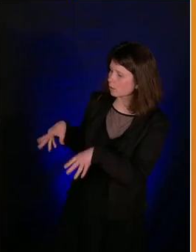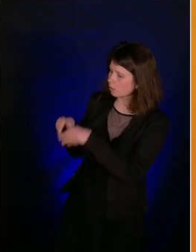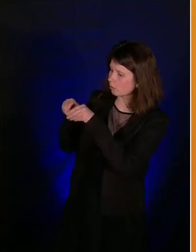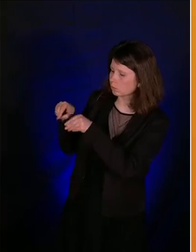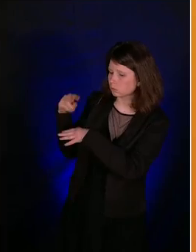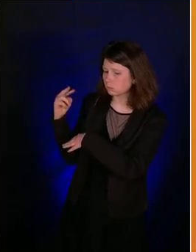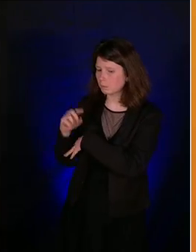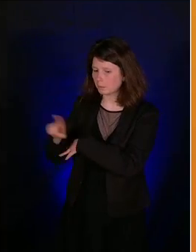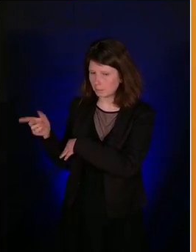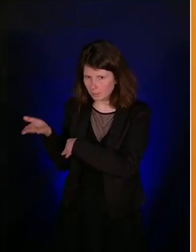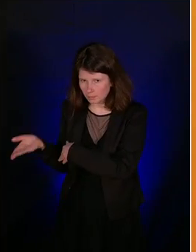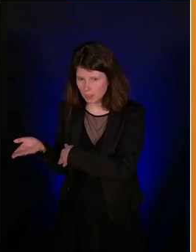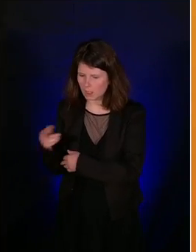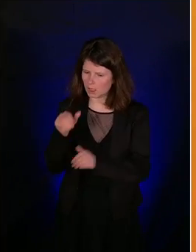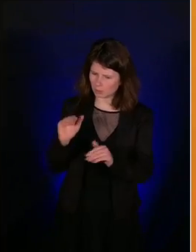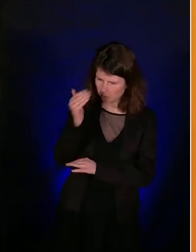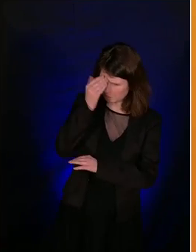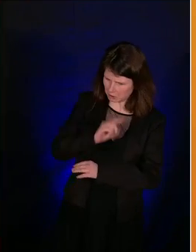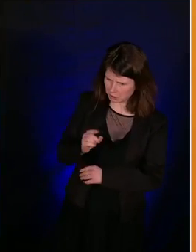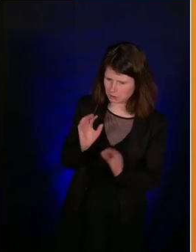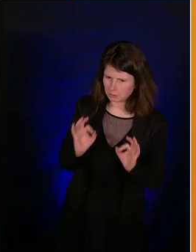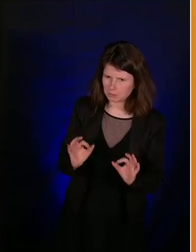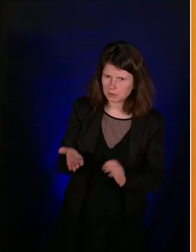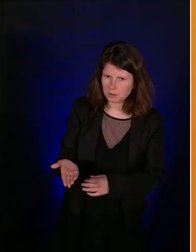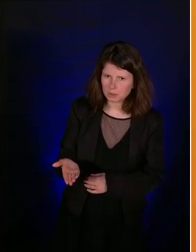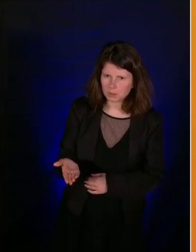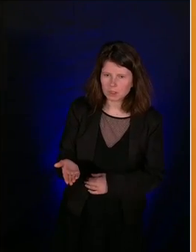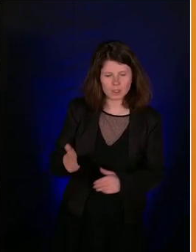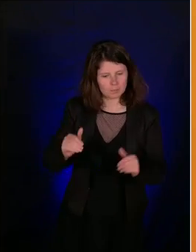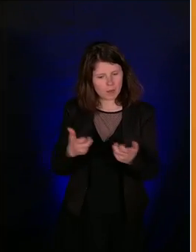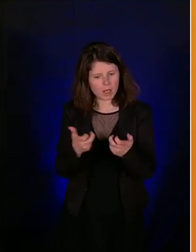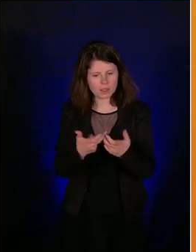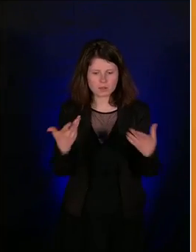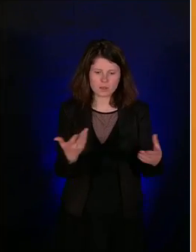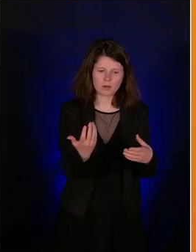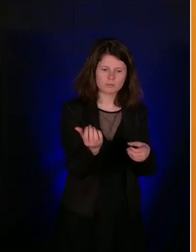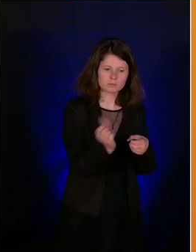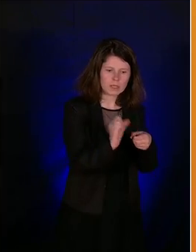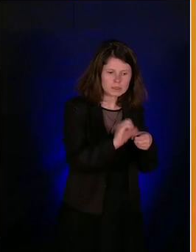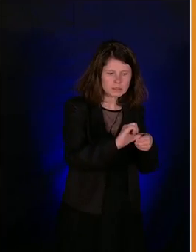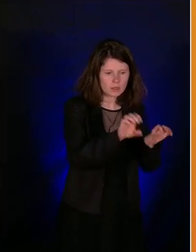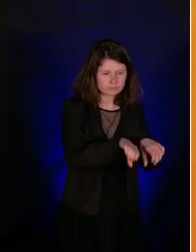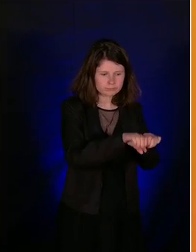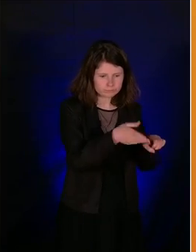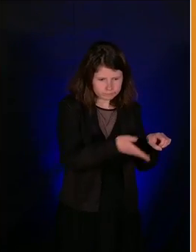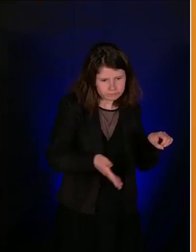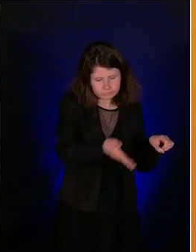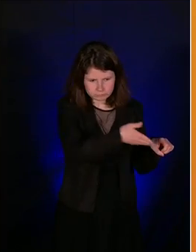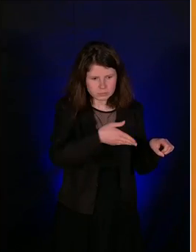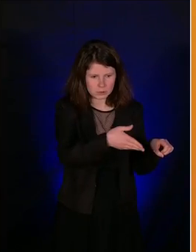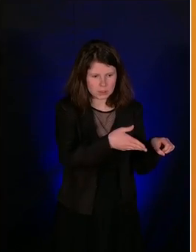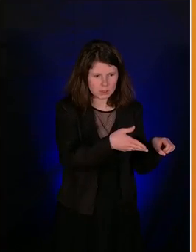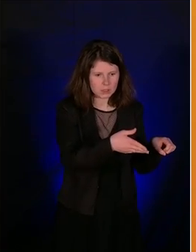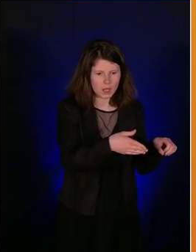illégitime pourtant est l'exemple de forte mobilisation des raffineries qui qui ont paralysé le pays en octobre et novembre